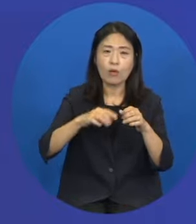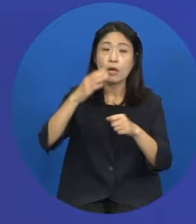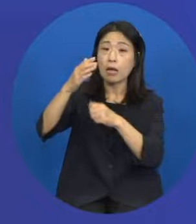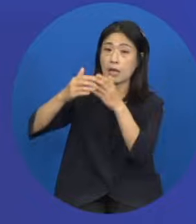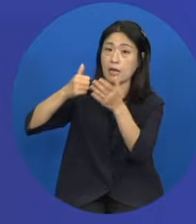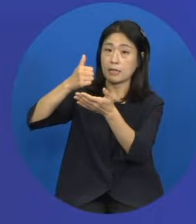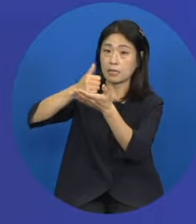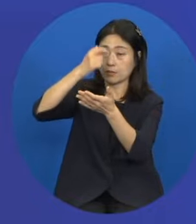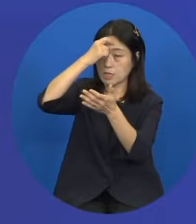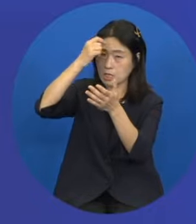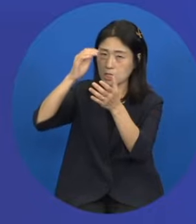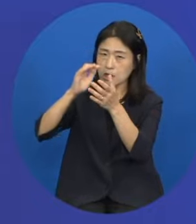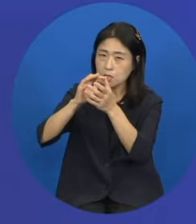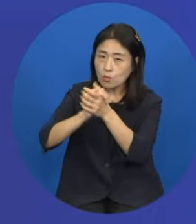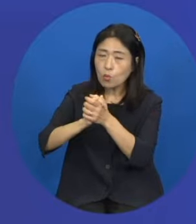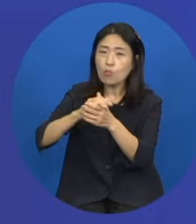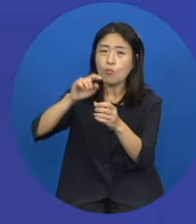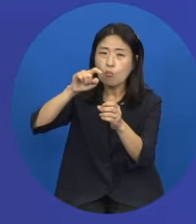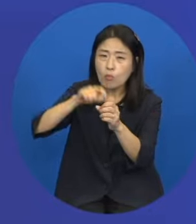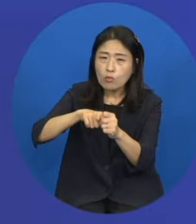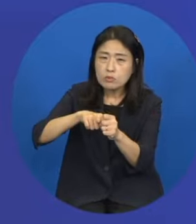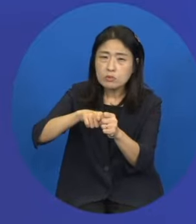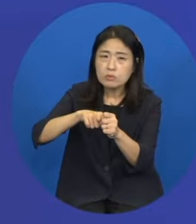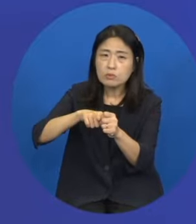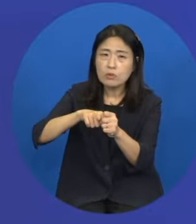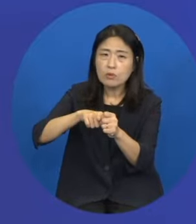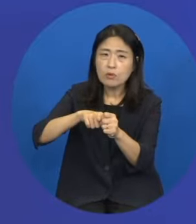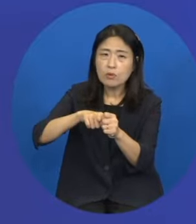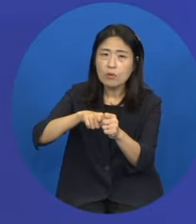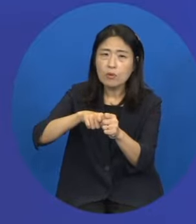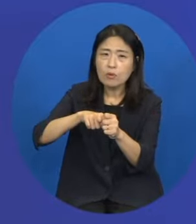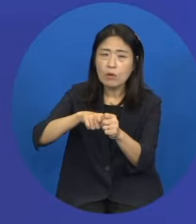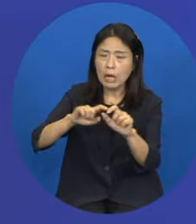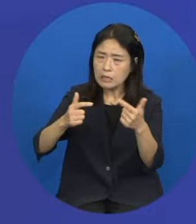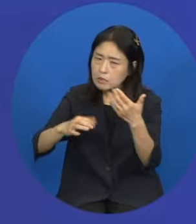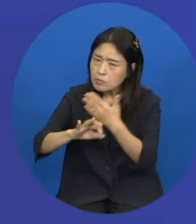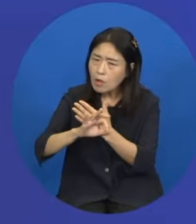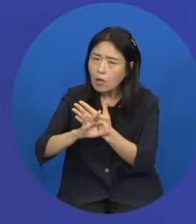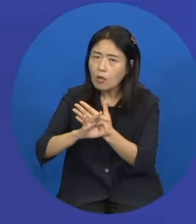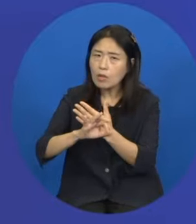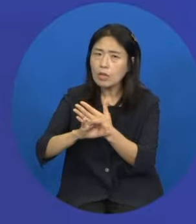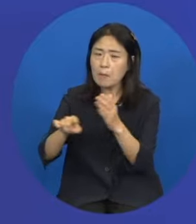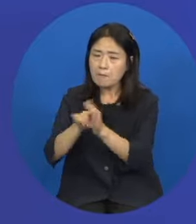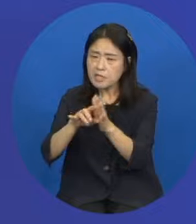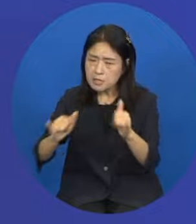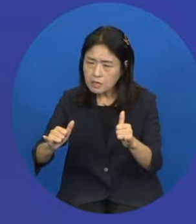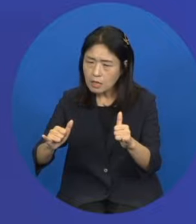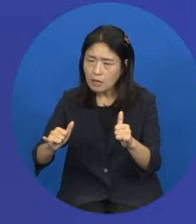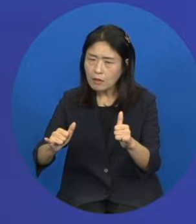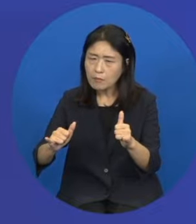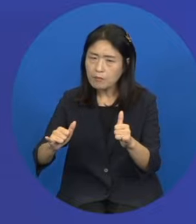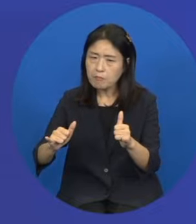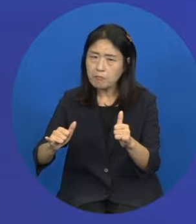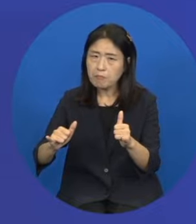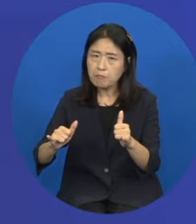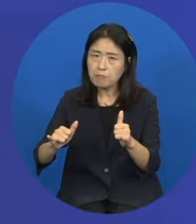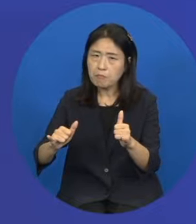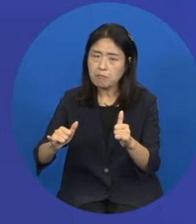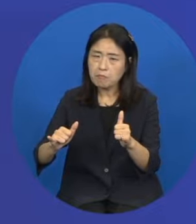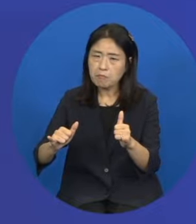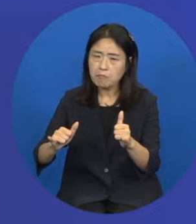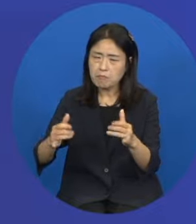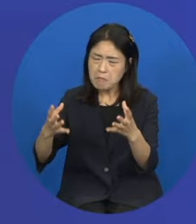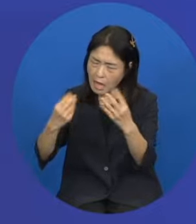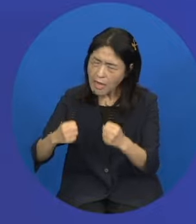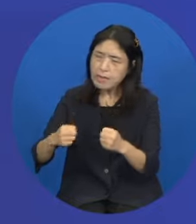기도하기 위함인가, 아니면 이렇게 그리스도인들이 많다라고 하는 숫자를 자랑하기